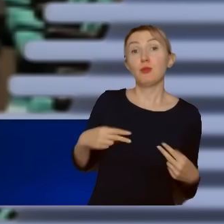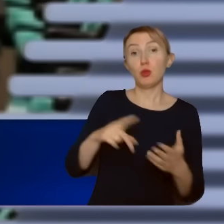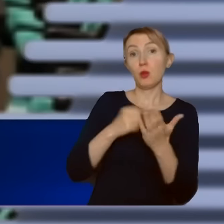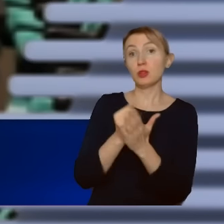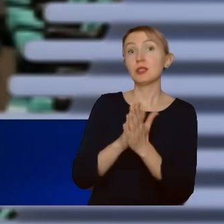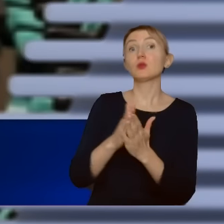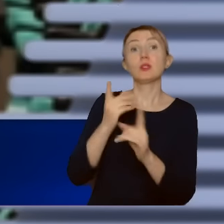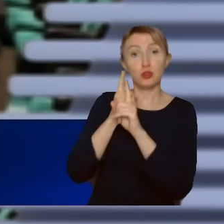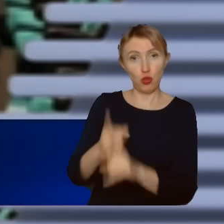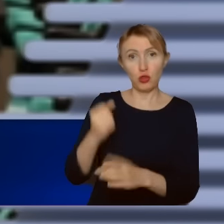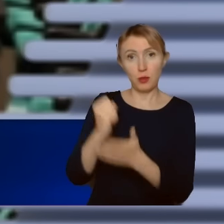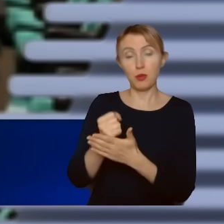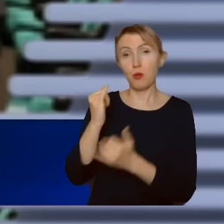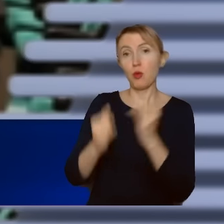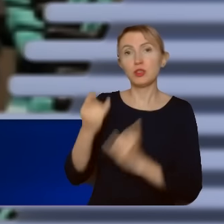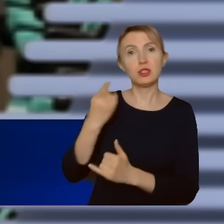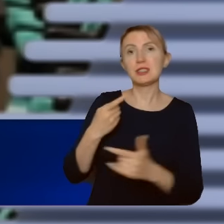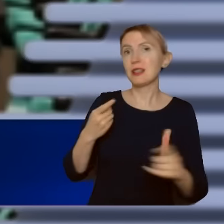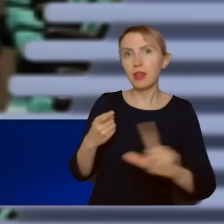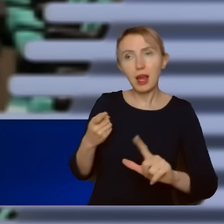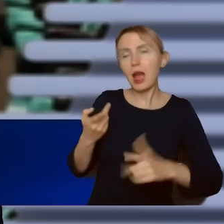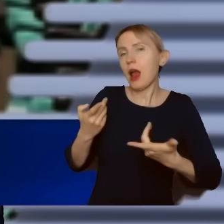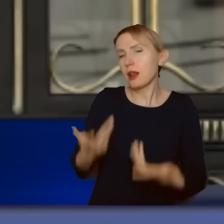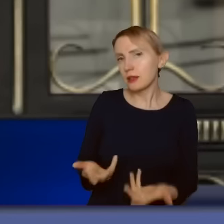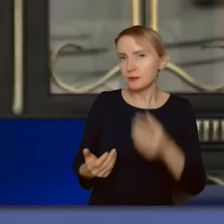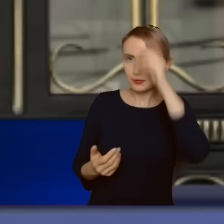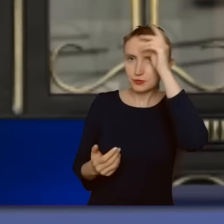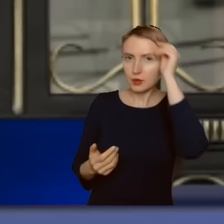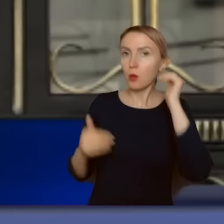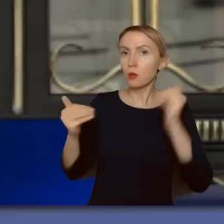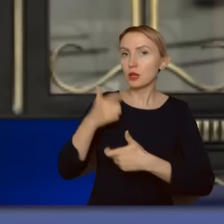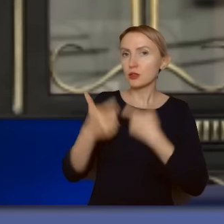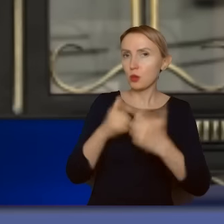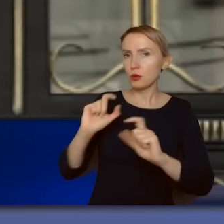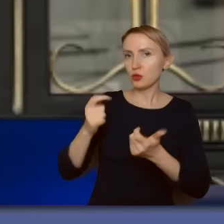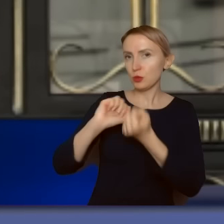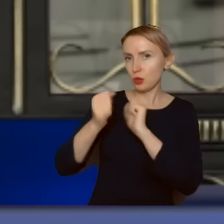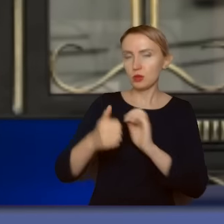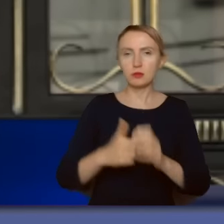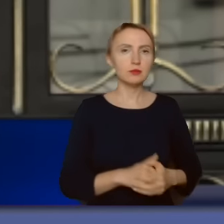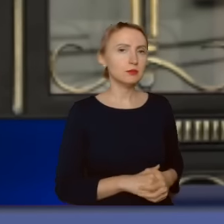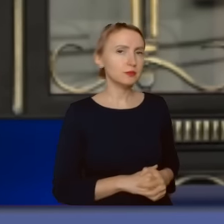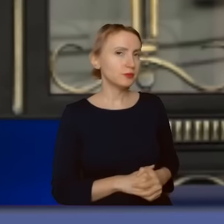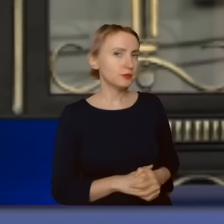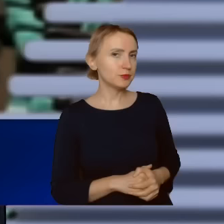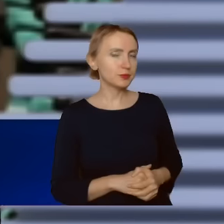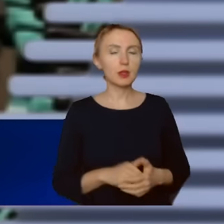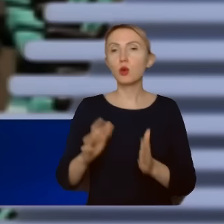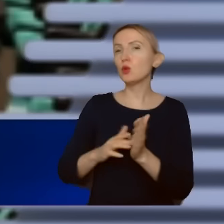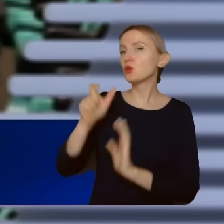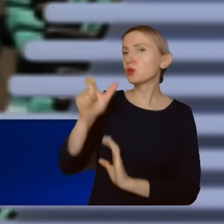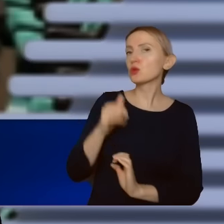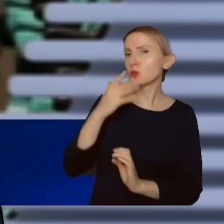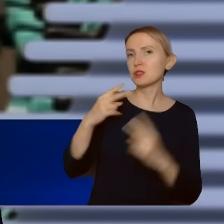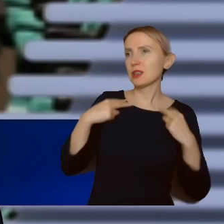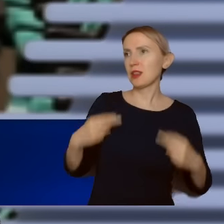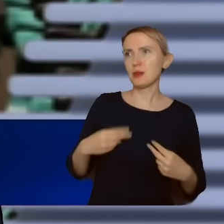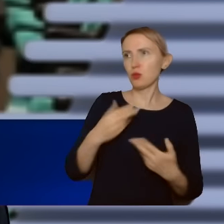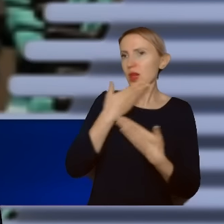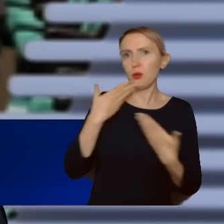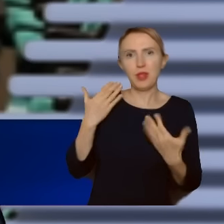uznali, że jest nielegalny, to należałoby rzeczywiście podjąć jakieś kroki prawne, żeby go zmienić. Donald Tusk uważa, że tego Trybunału nie ma, dlatego on